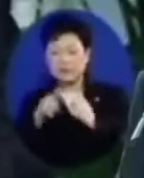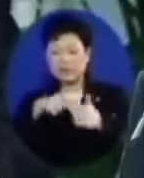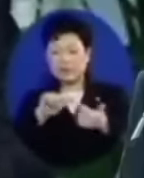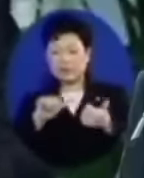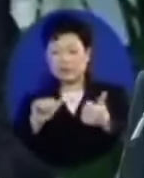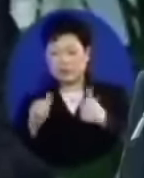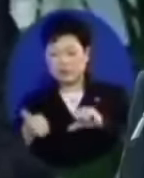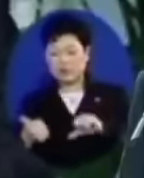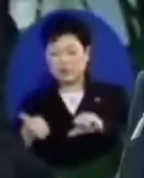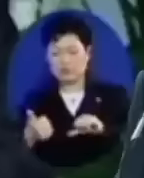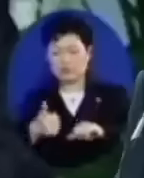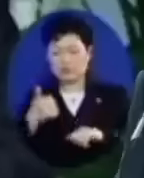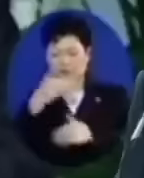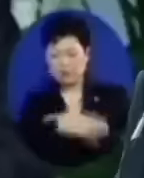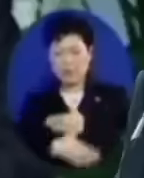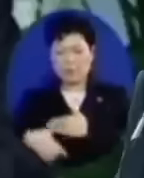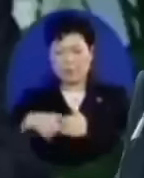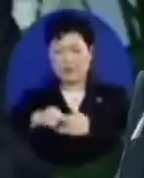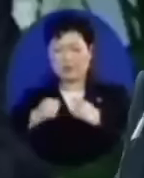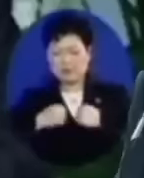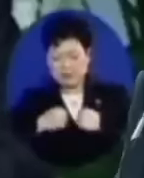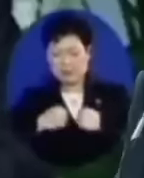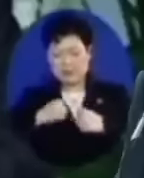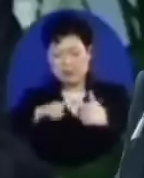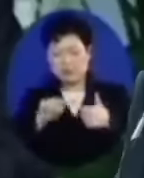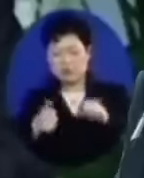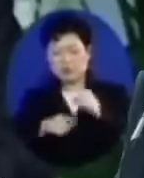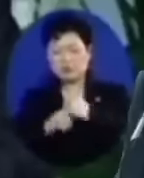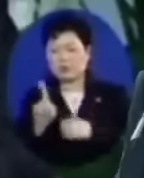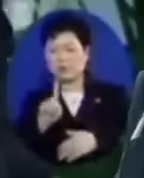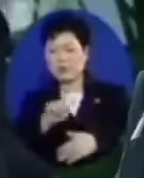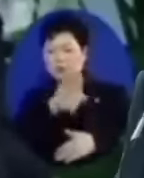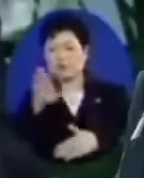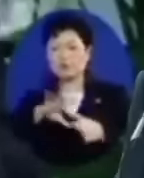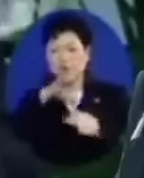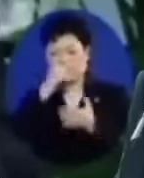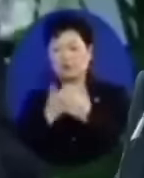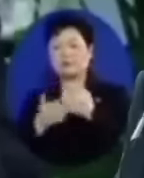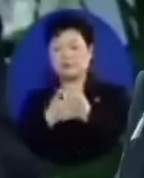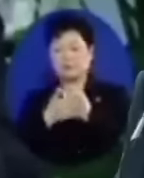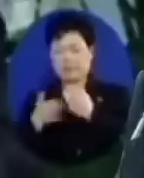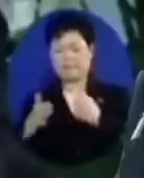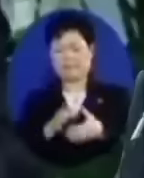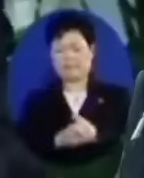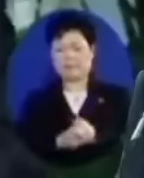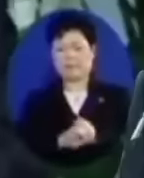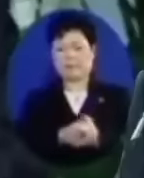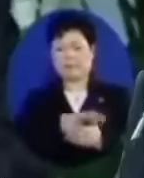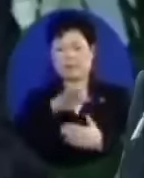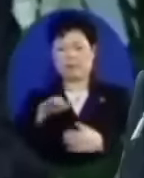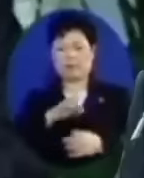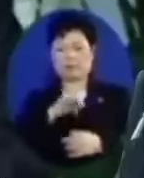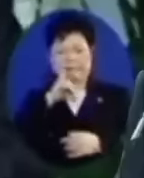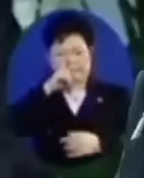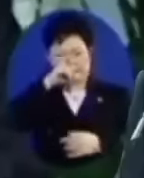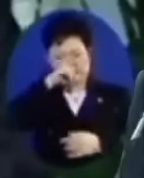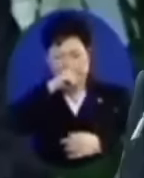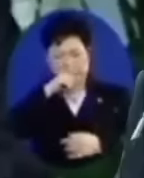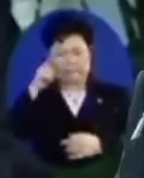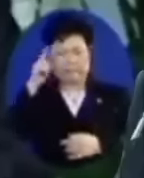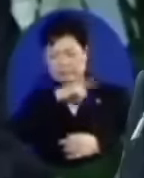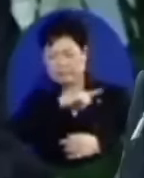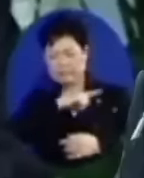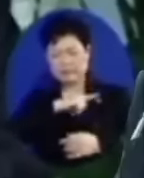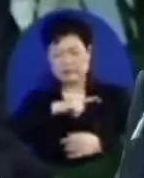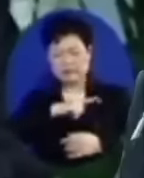몸에 걸머시라는 것입니다. 예수님이 왜 죽었습니까? 우리 죄 때문에 죽었지요. 우리의 추악한 부정